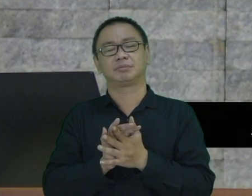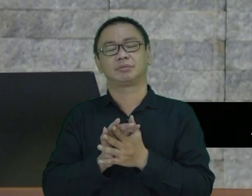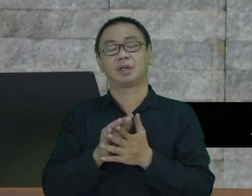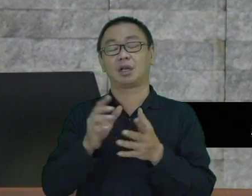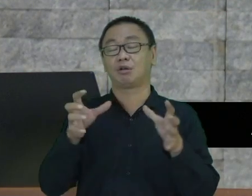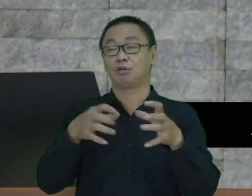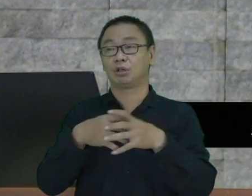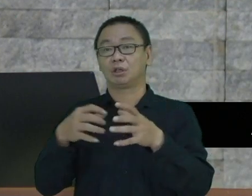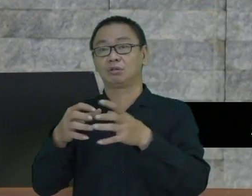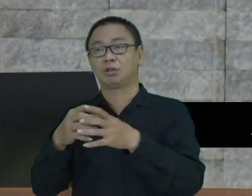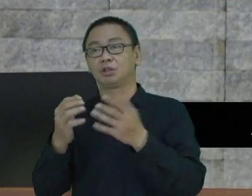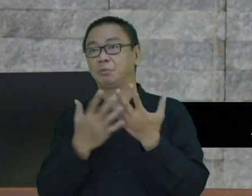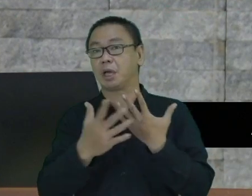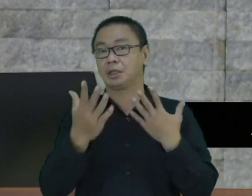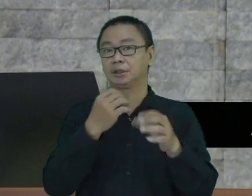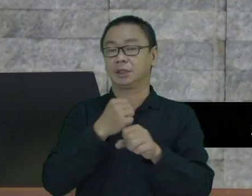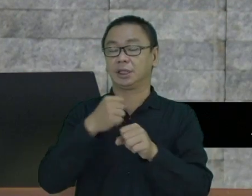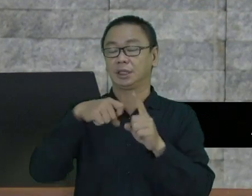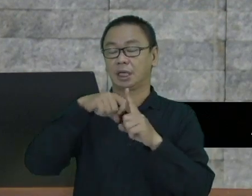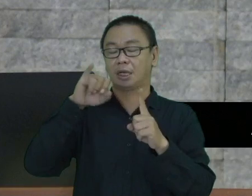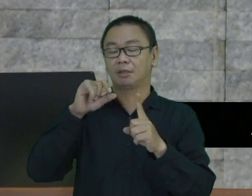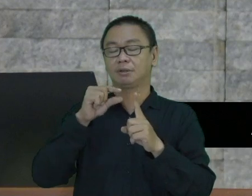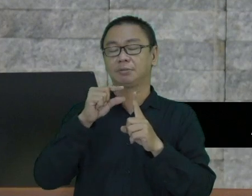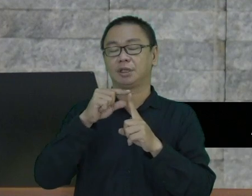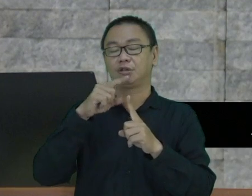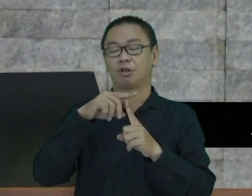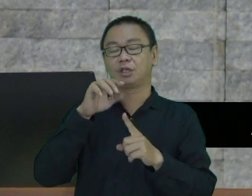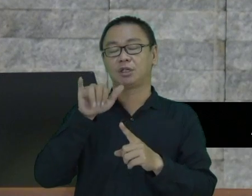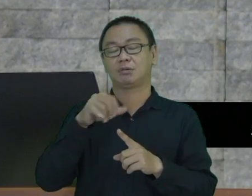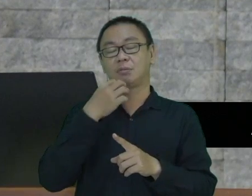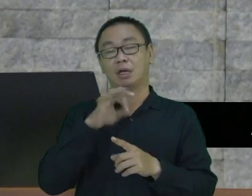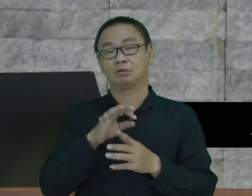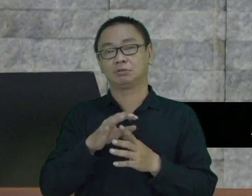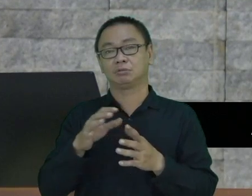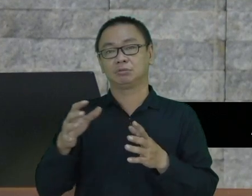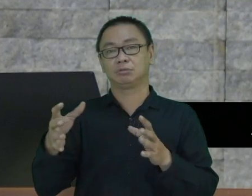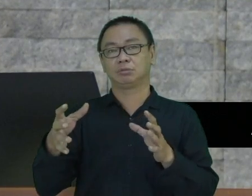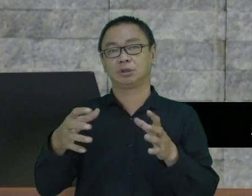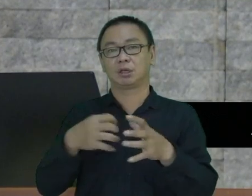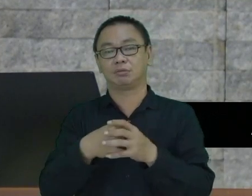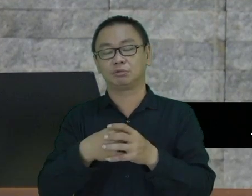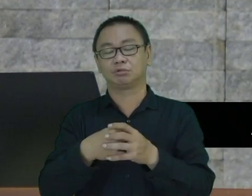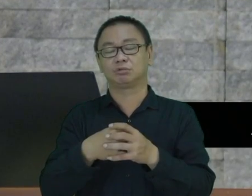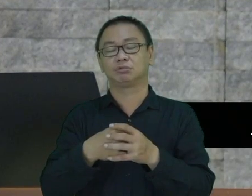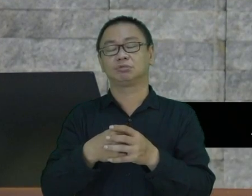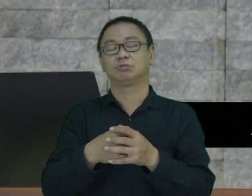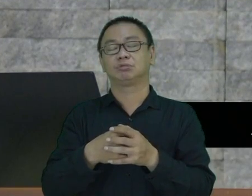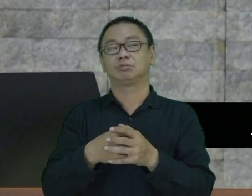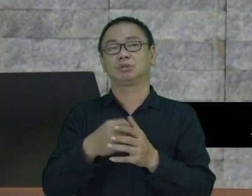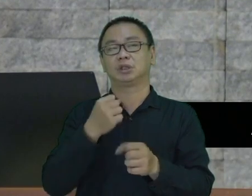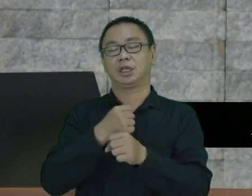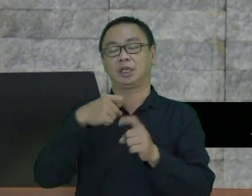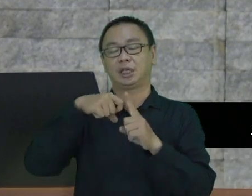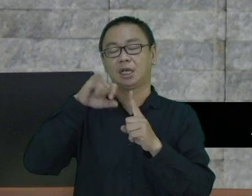jemaat GKI Peterongan yang baru yang bergabung dengan GKI Peterongan di tempat